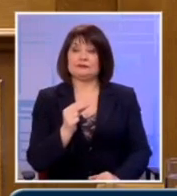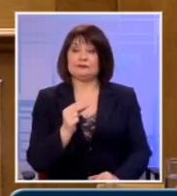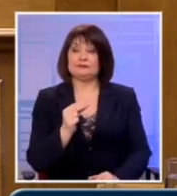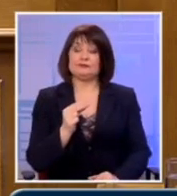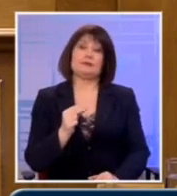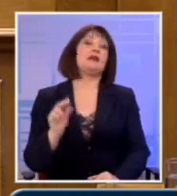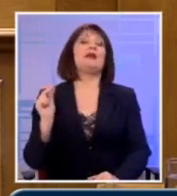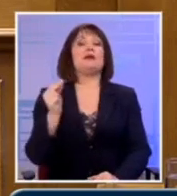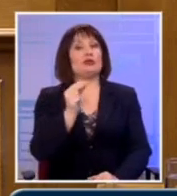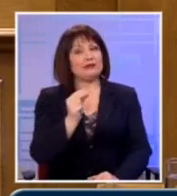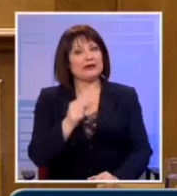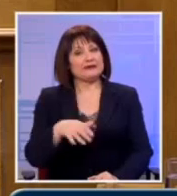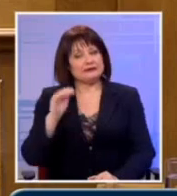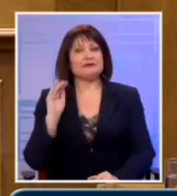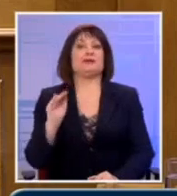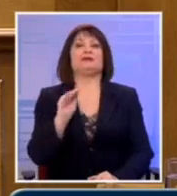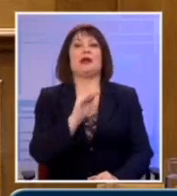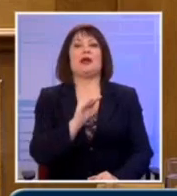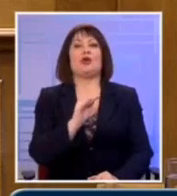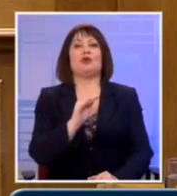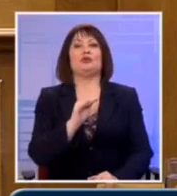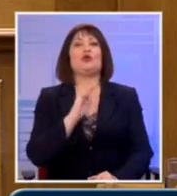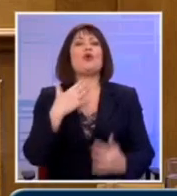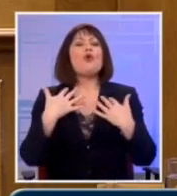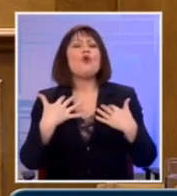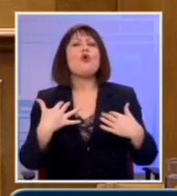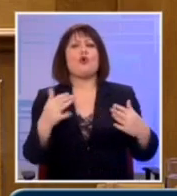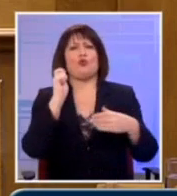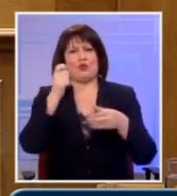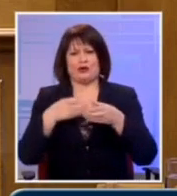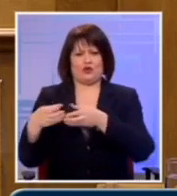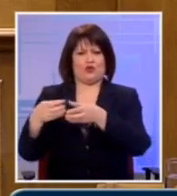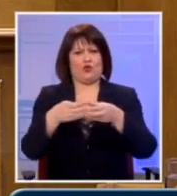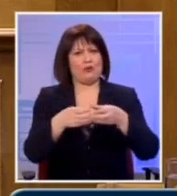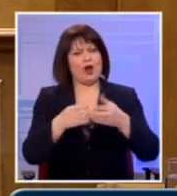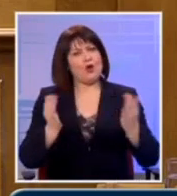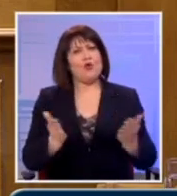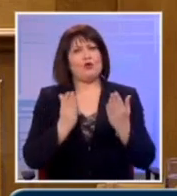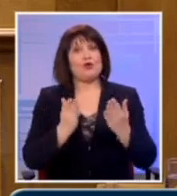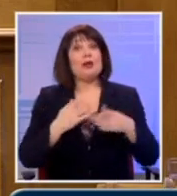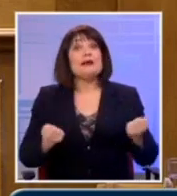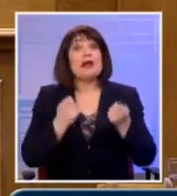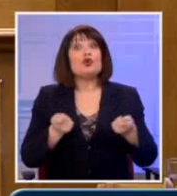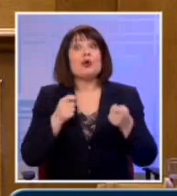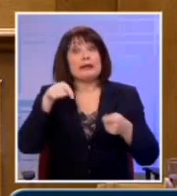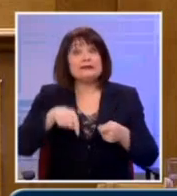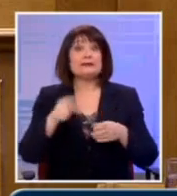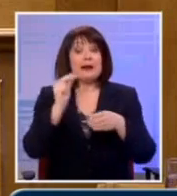κυρίες και κύριοι βουλευτές, σε όποια πτέρυγα και αν ανήκετε, αυτό να πράξετε και εσείς